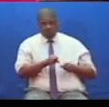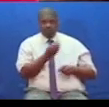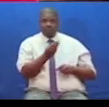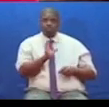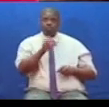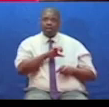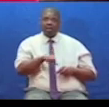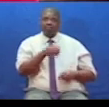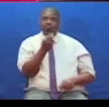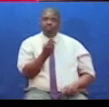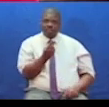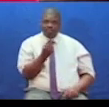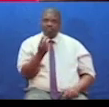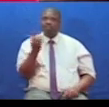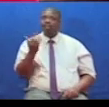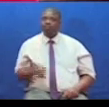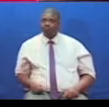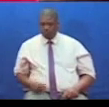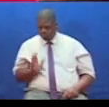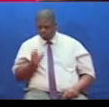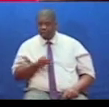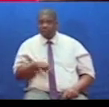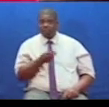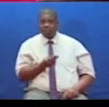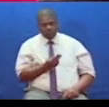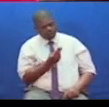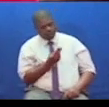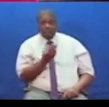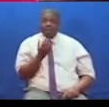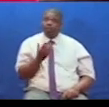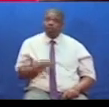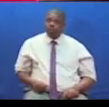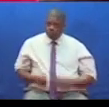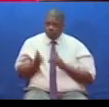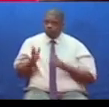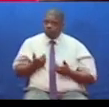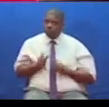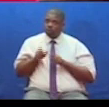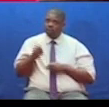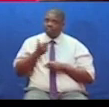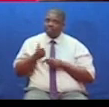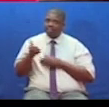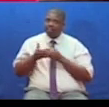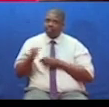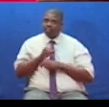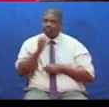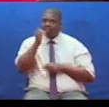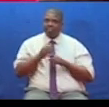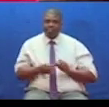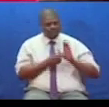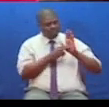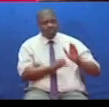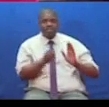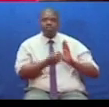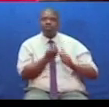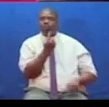mwaka 2025. Na mwaka 2025 tutakuwa Watanzania karibu